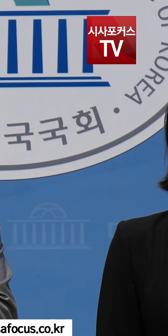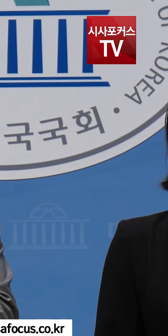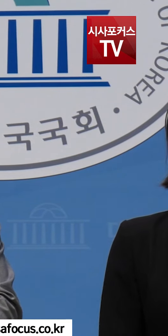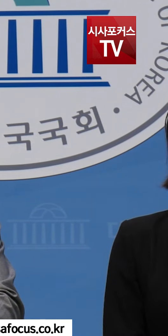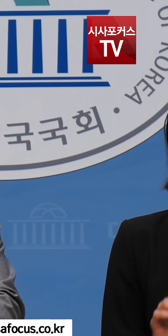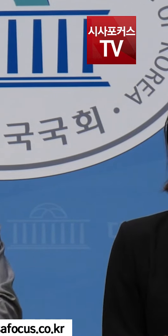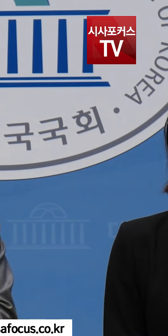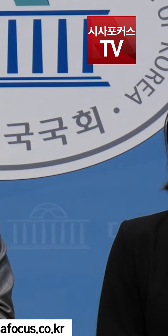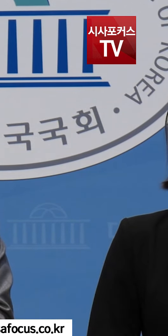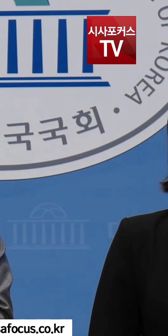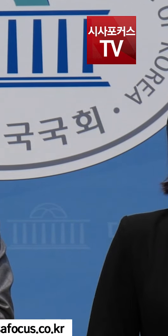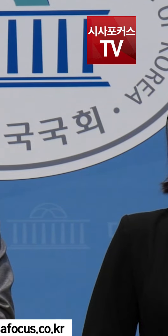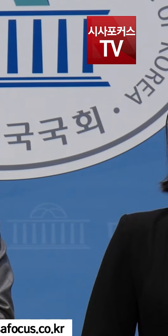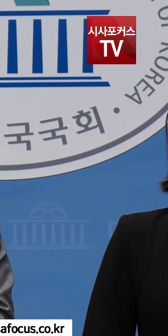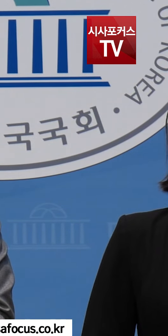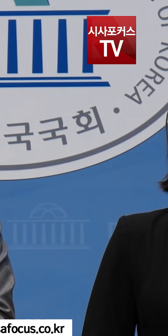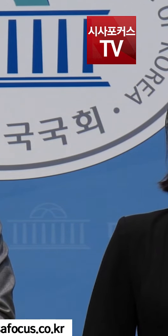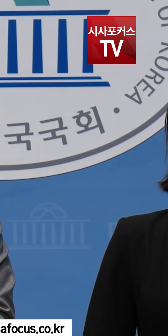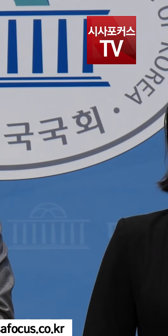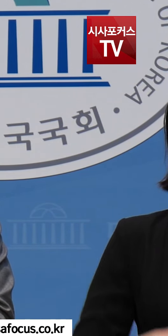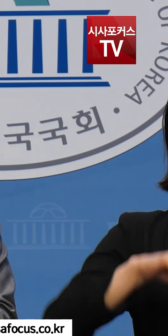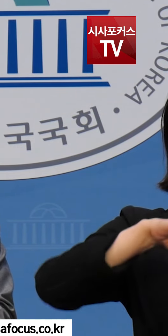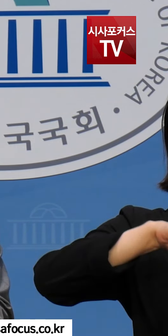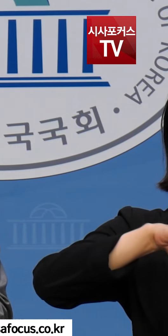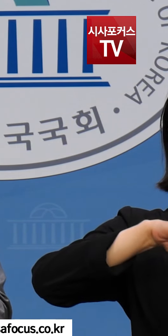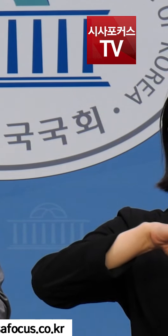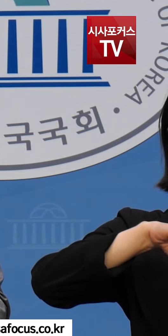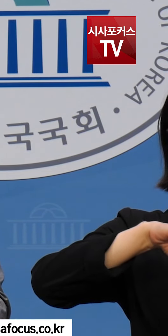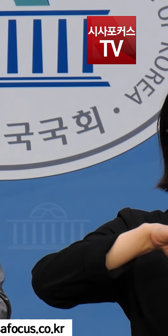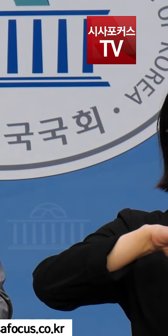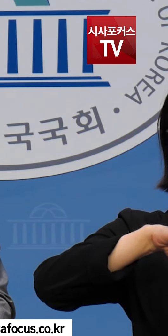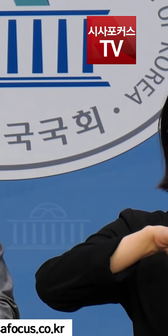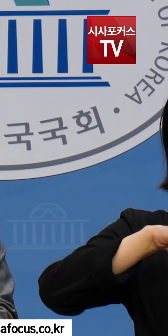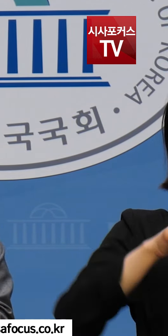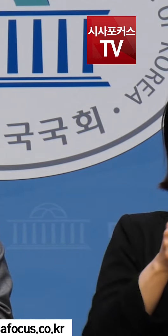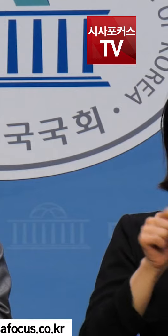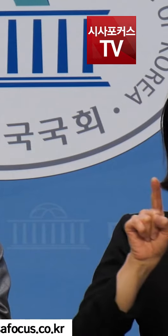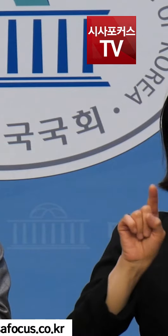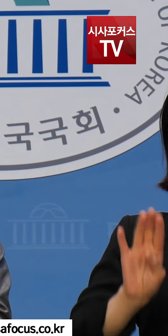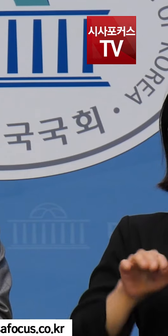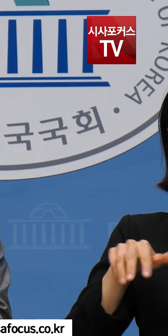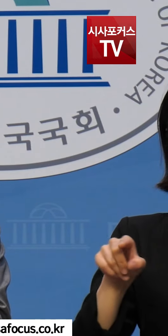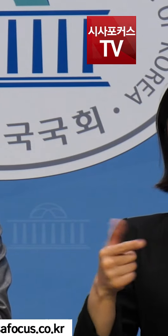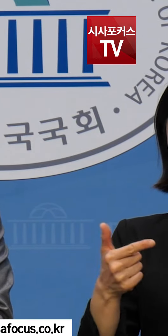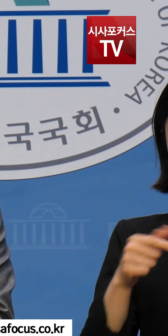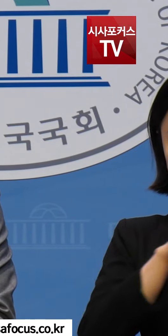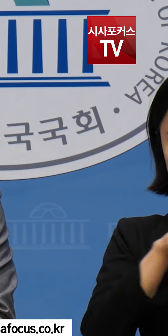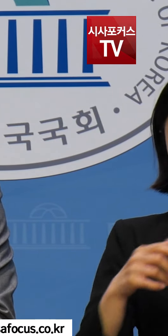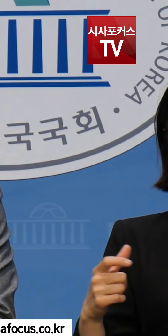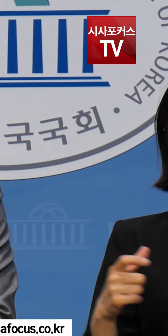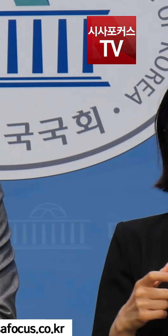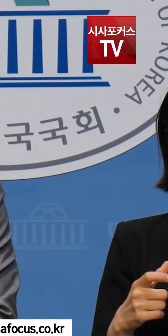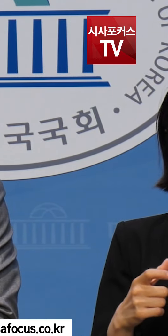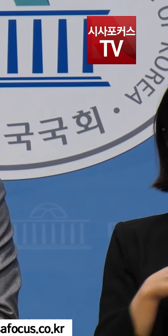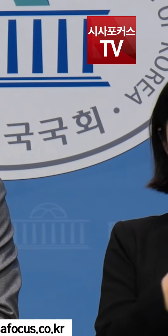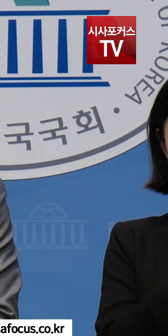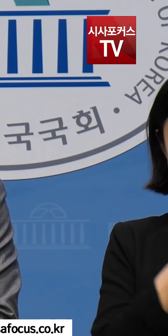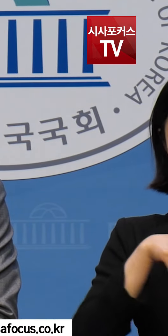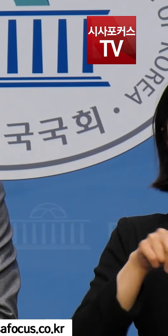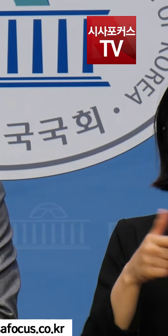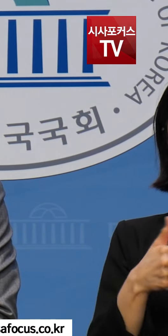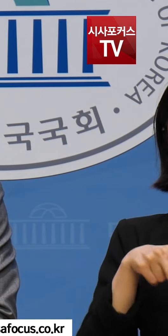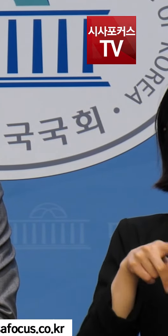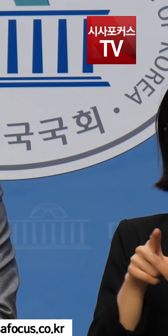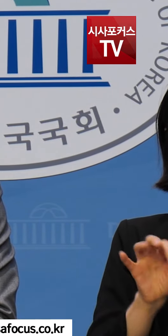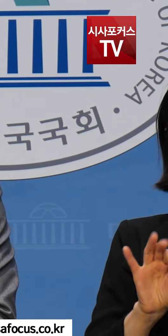안녕하십니까, 언론인 여러분. 경남 산청 함양 거창 합천 지역구의 신성범 의원입니다.